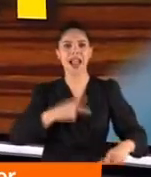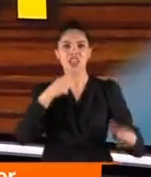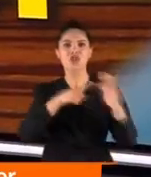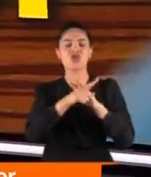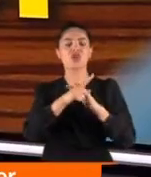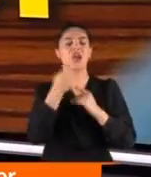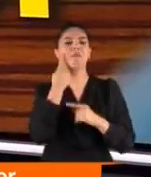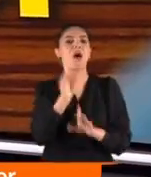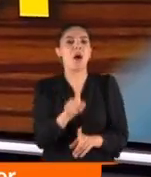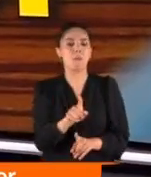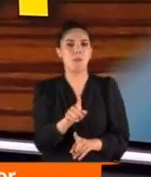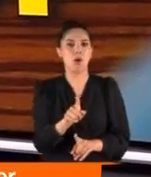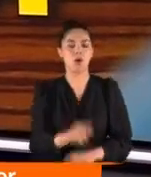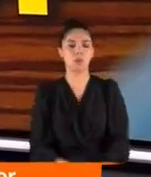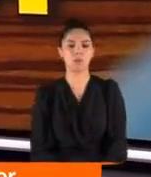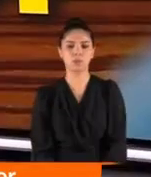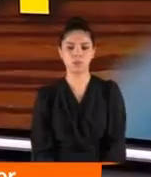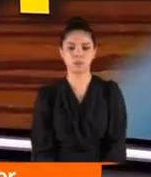şikayetlerini dikkate almadığı yönünde.